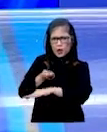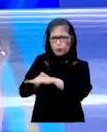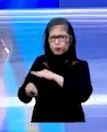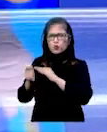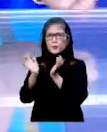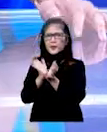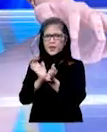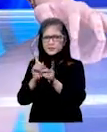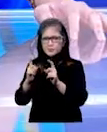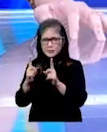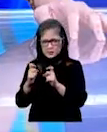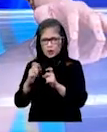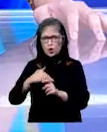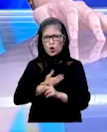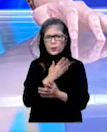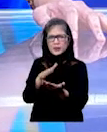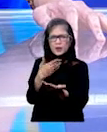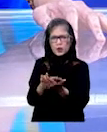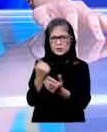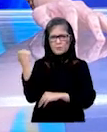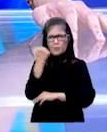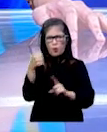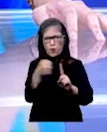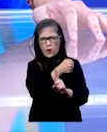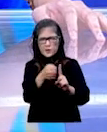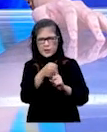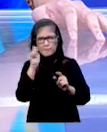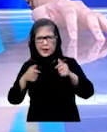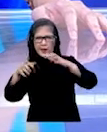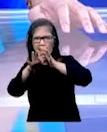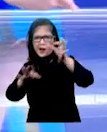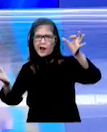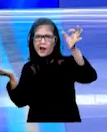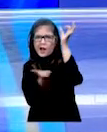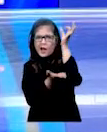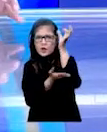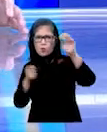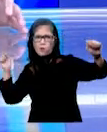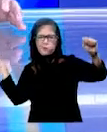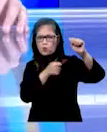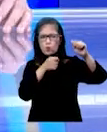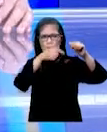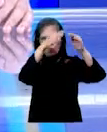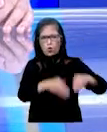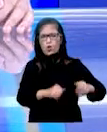membunuh mantan kekasihnya. Korban tewas dianiaya oleh pelaku menggunakan kayu dan potongan kloset bekas.